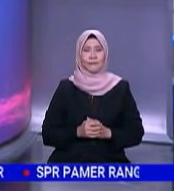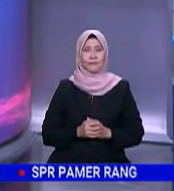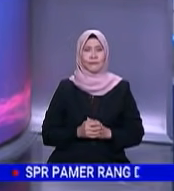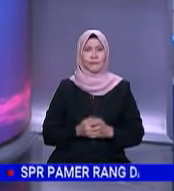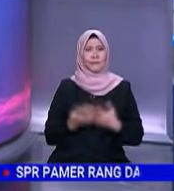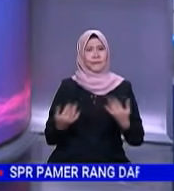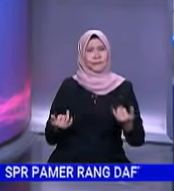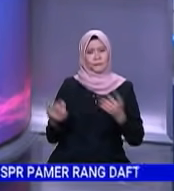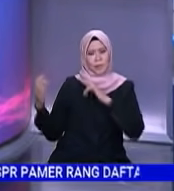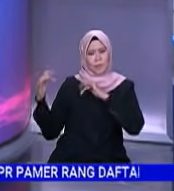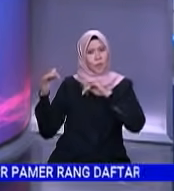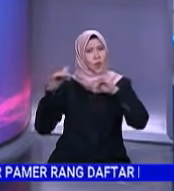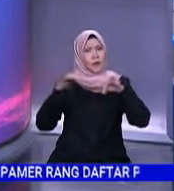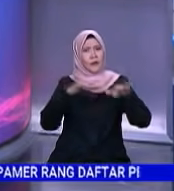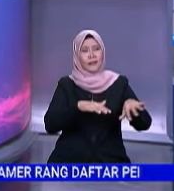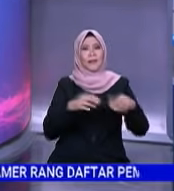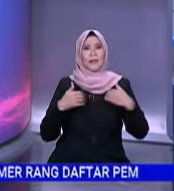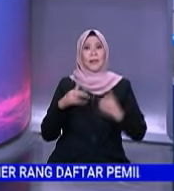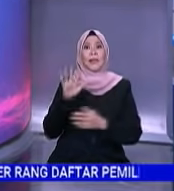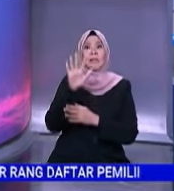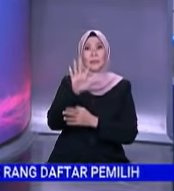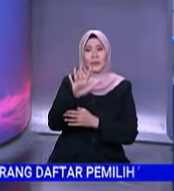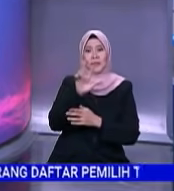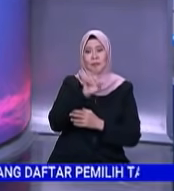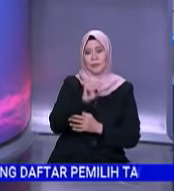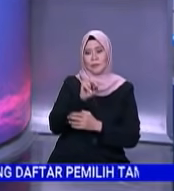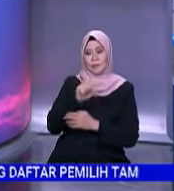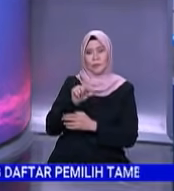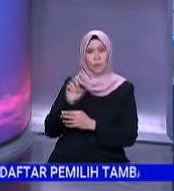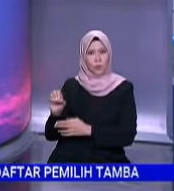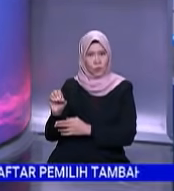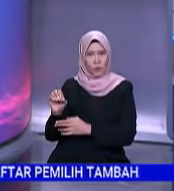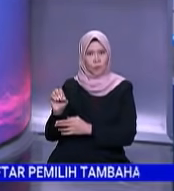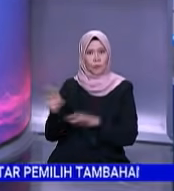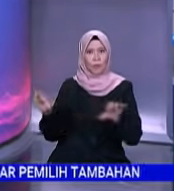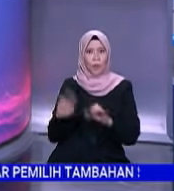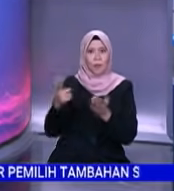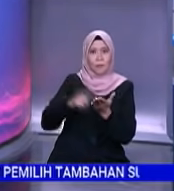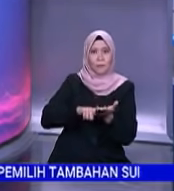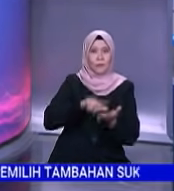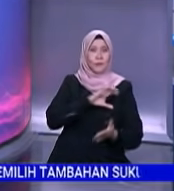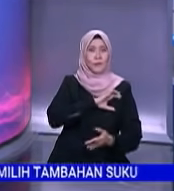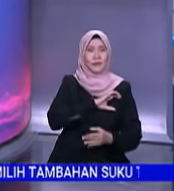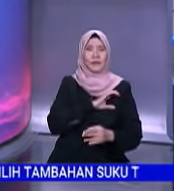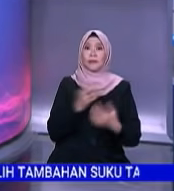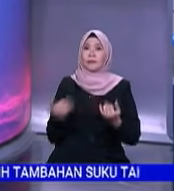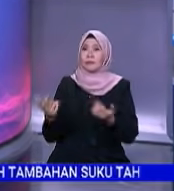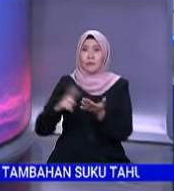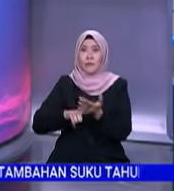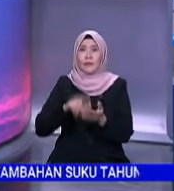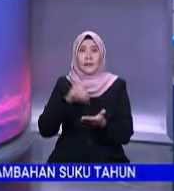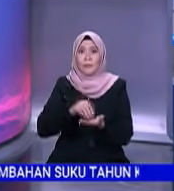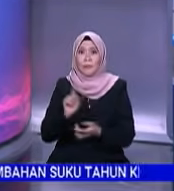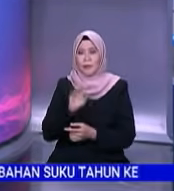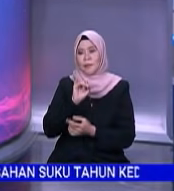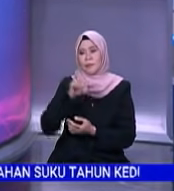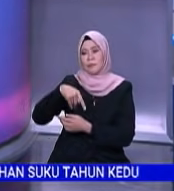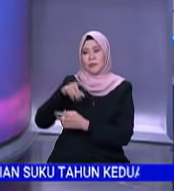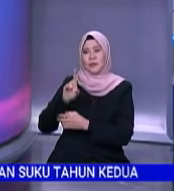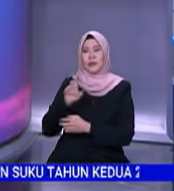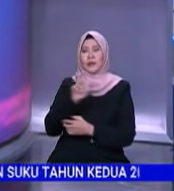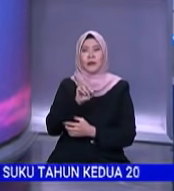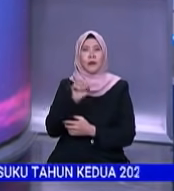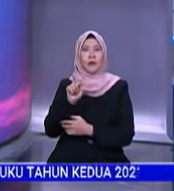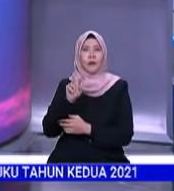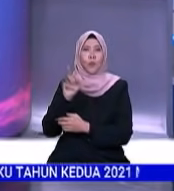Reaksi kepada perhimpunan itu, 5 badan bukan kerajaan NGO membuat laporan polis. Laporan dibuat di IPD Dang Wangi pagi